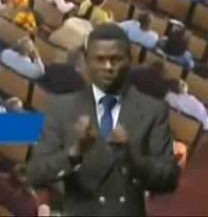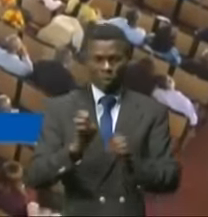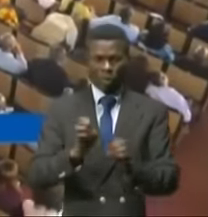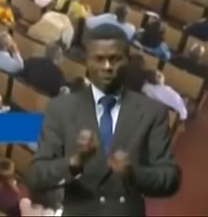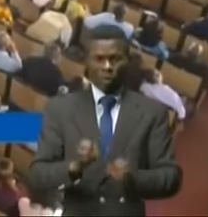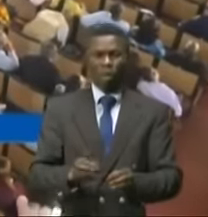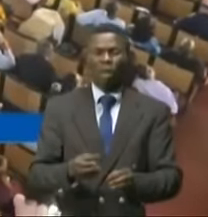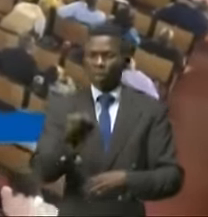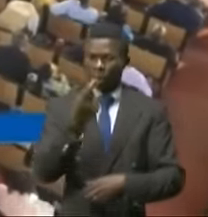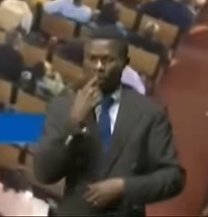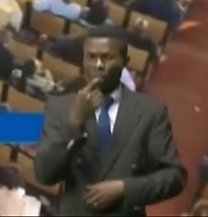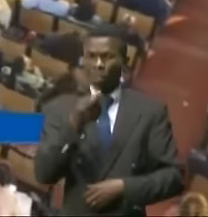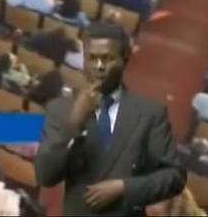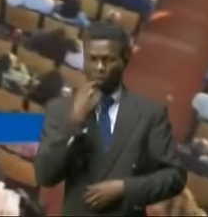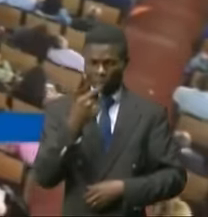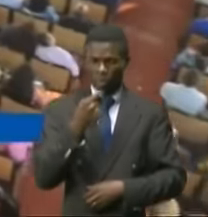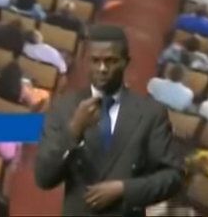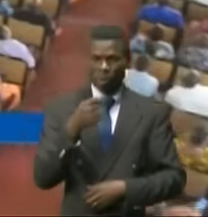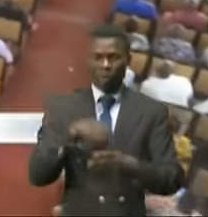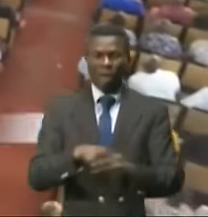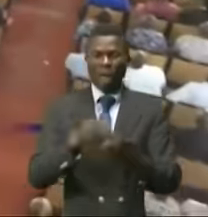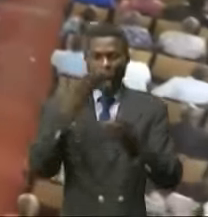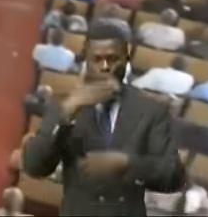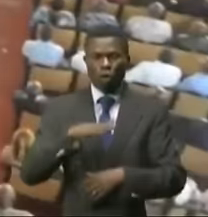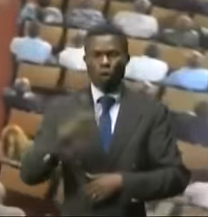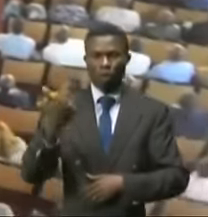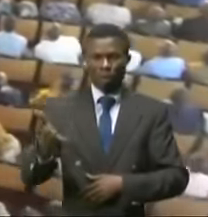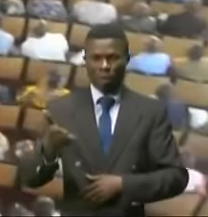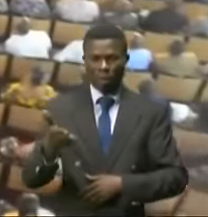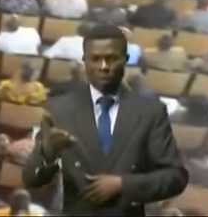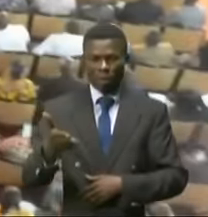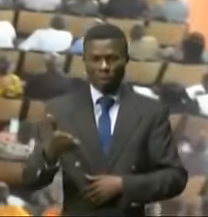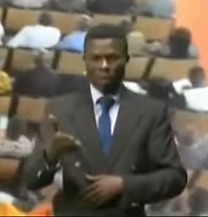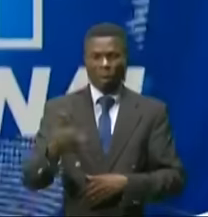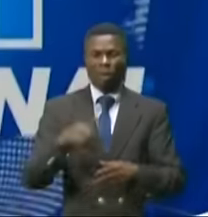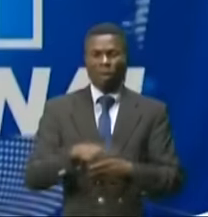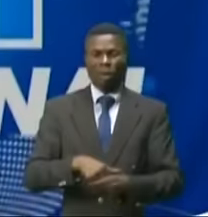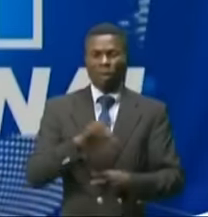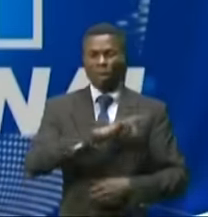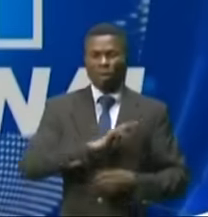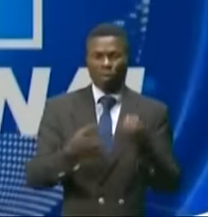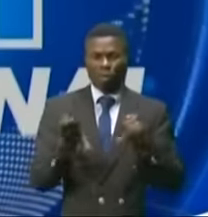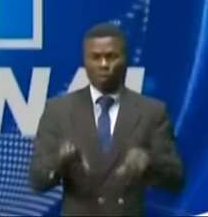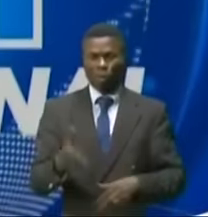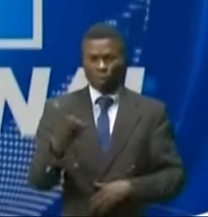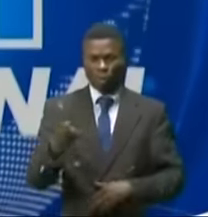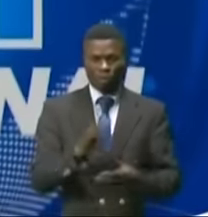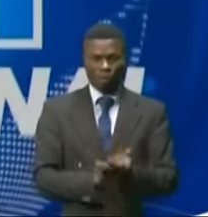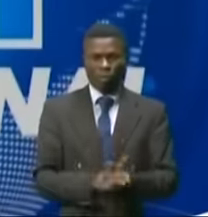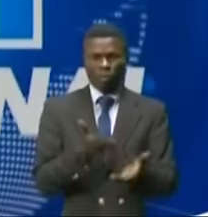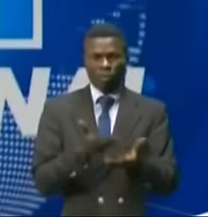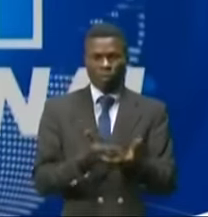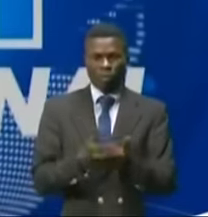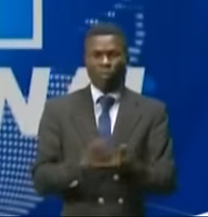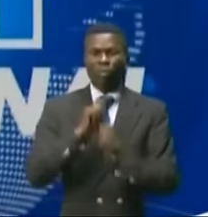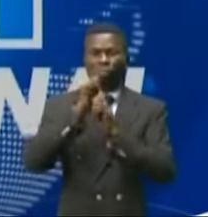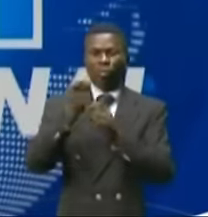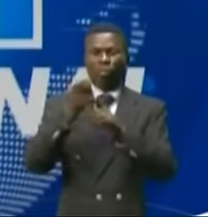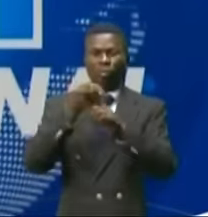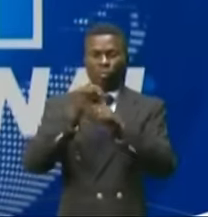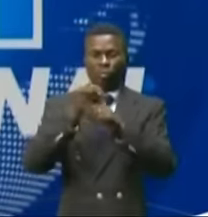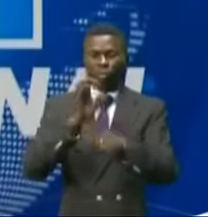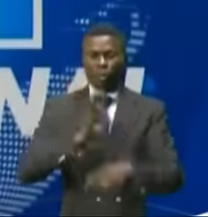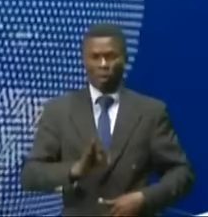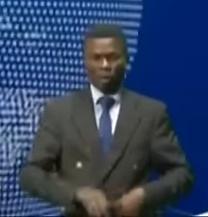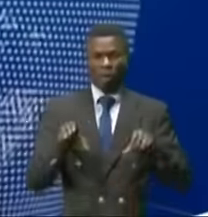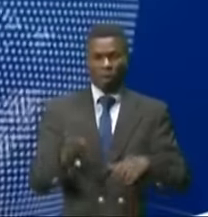en médicaments faite dans les établissements des soins de santé. Il s'agit d'un don du chef de l'État